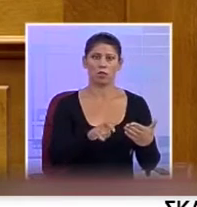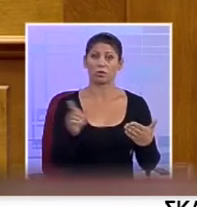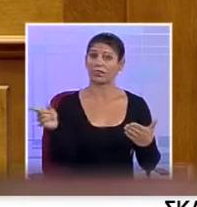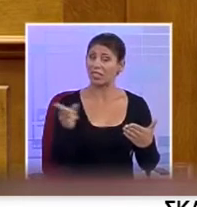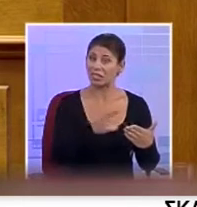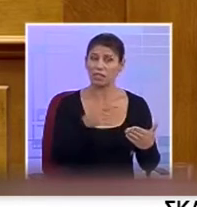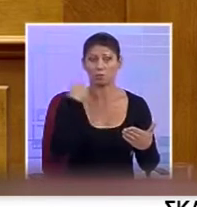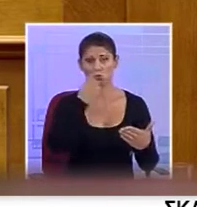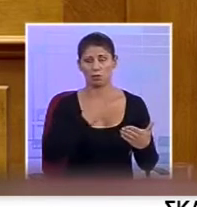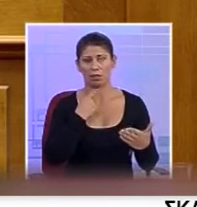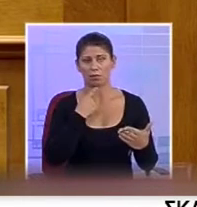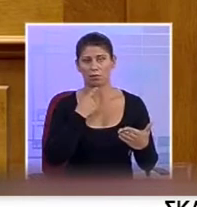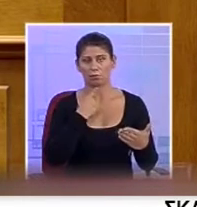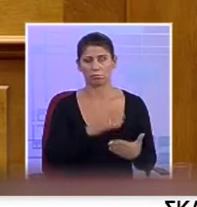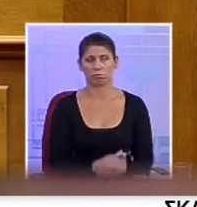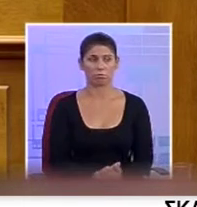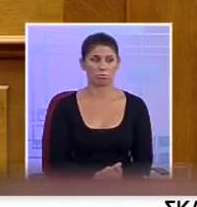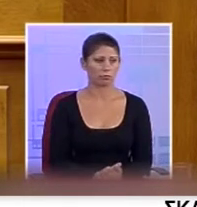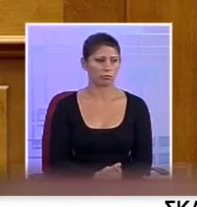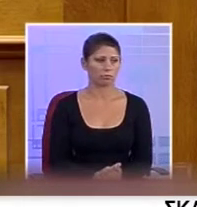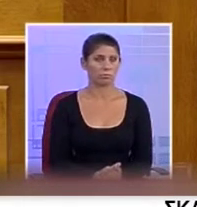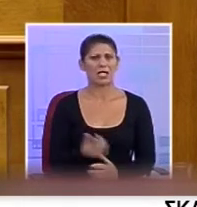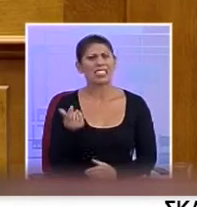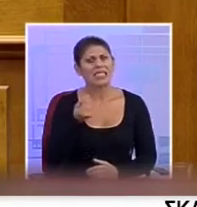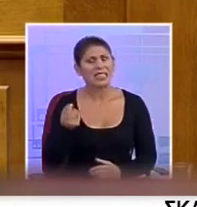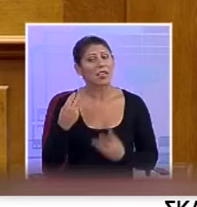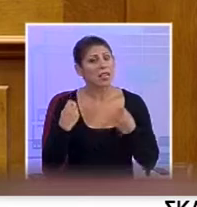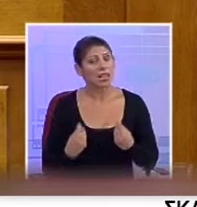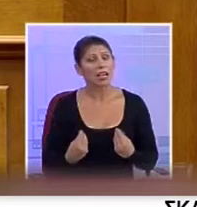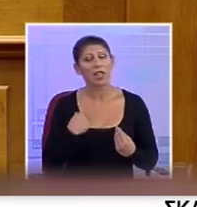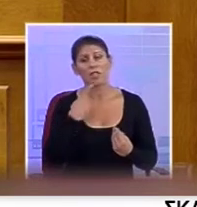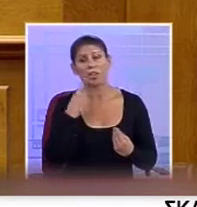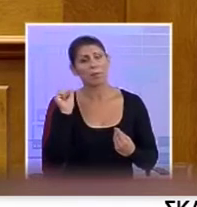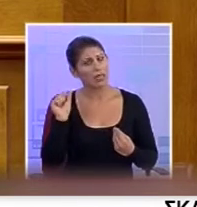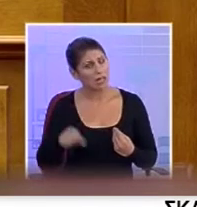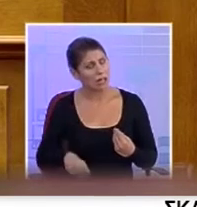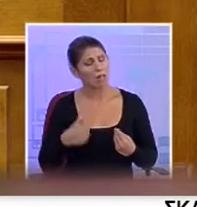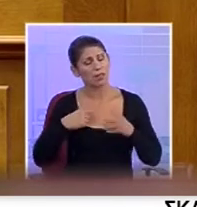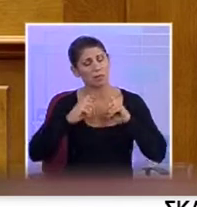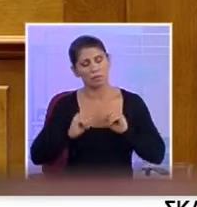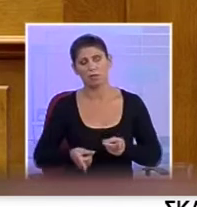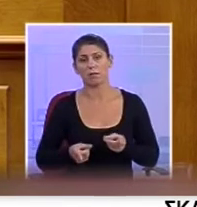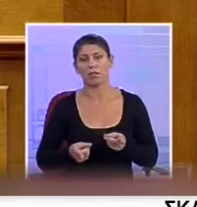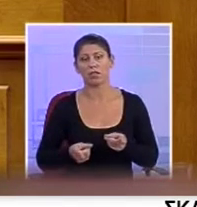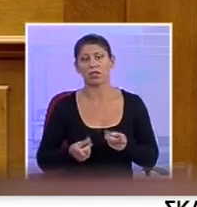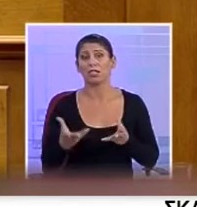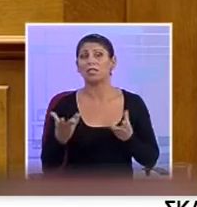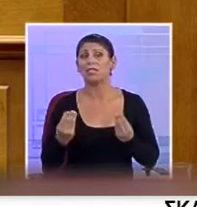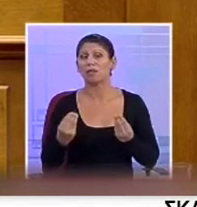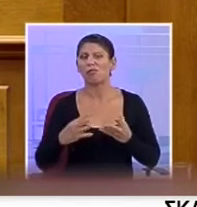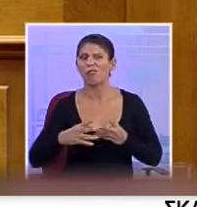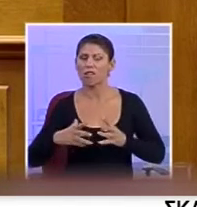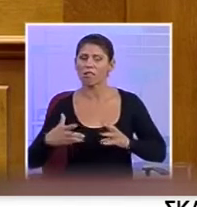εσάς προσωπικά. Στα λίγα καλά θα λέμε ναι, είμαστε αποφασισμένοι. Στα πολλά